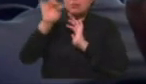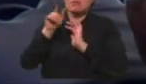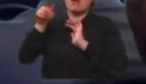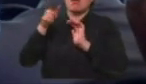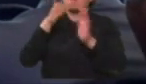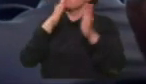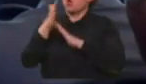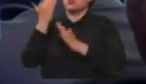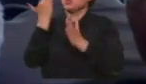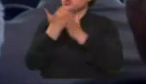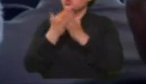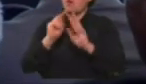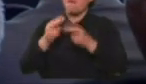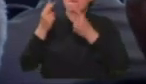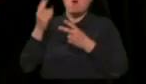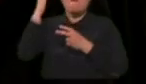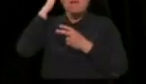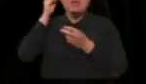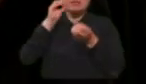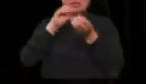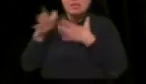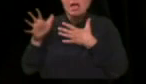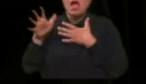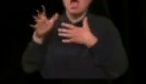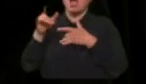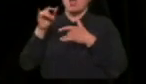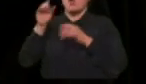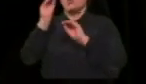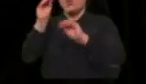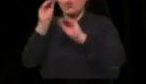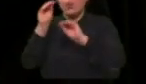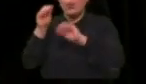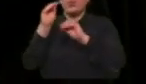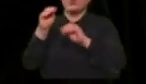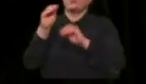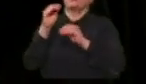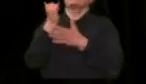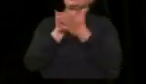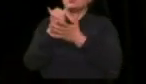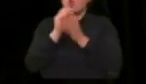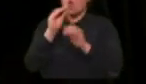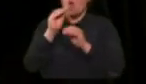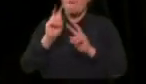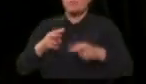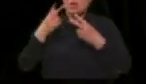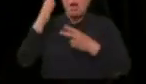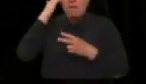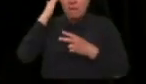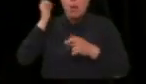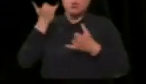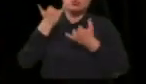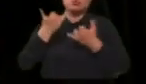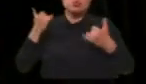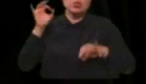prosty program, przekazujemy wiedzę za darmo, webinaria, czyli taki sposób przekazywania wiedzy,